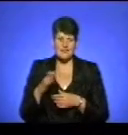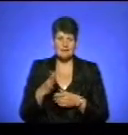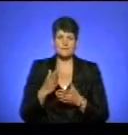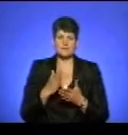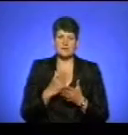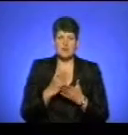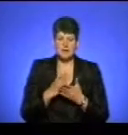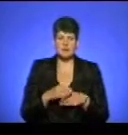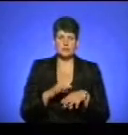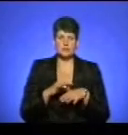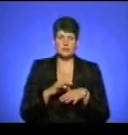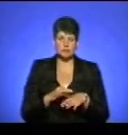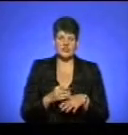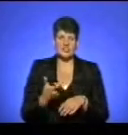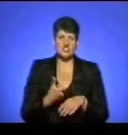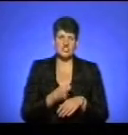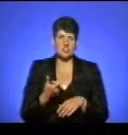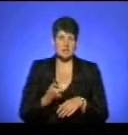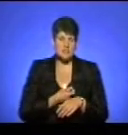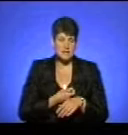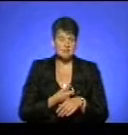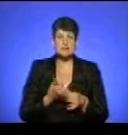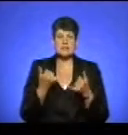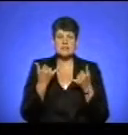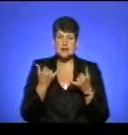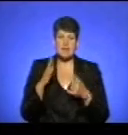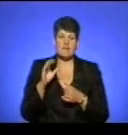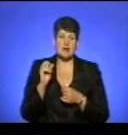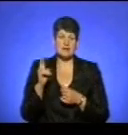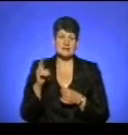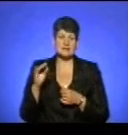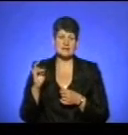на проведення щеплень. На даний час вакцина